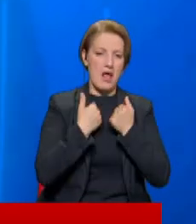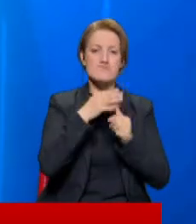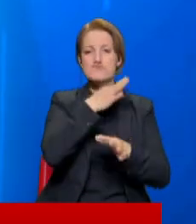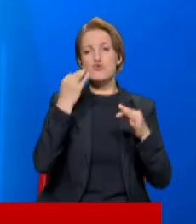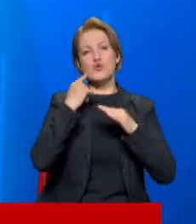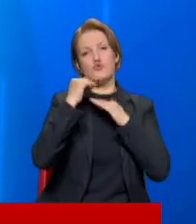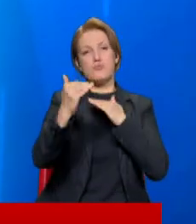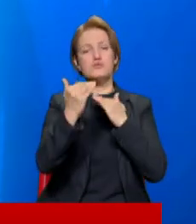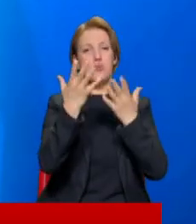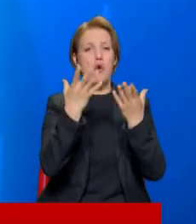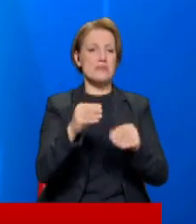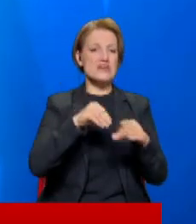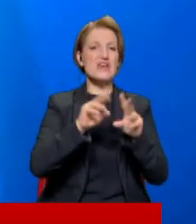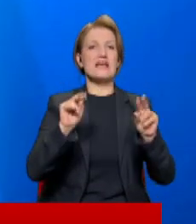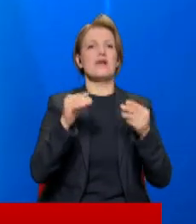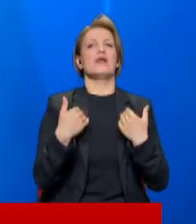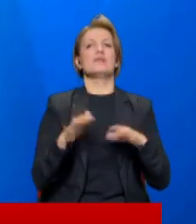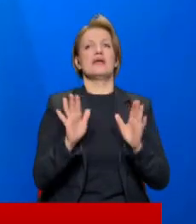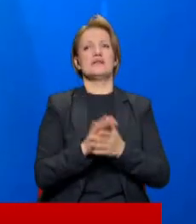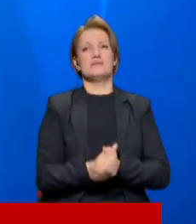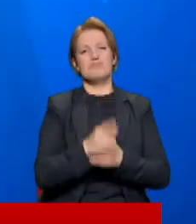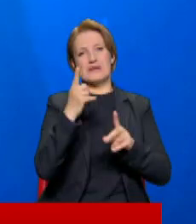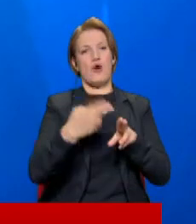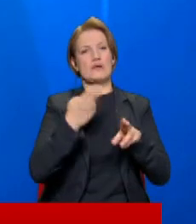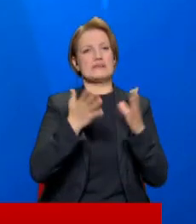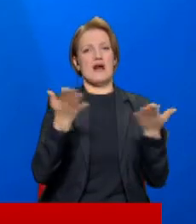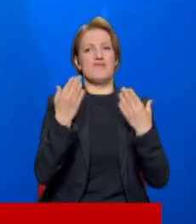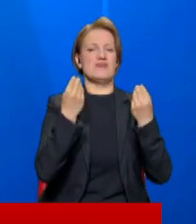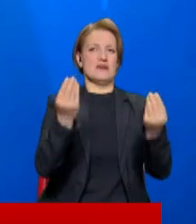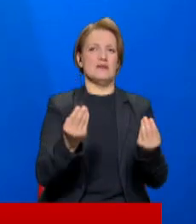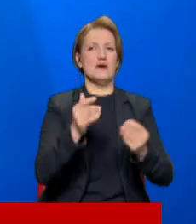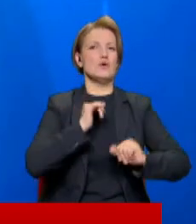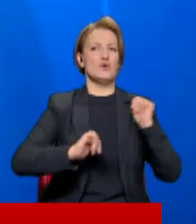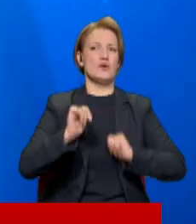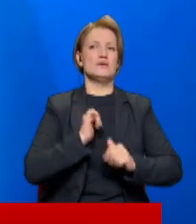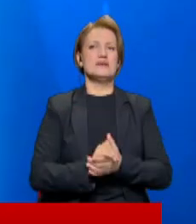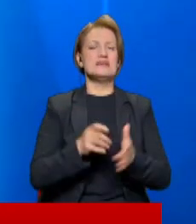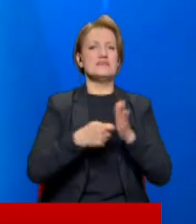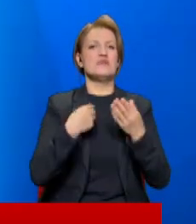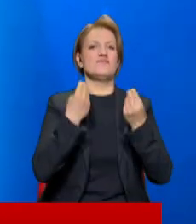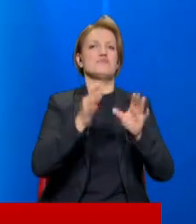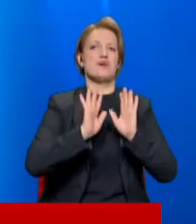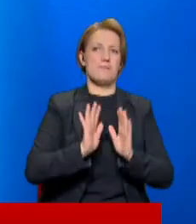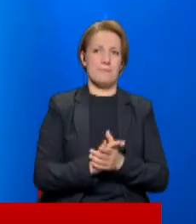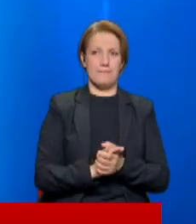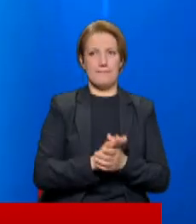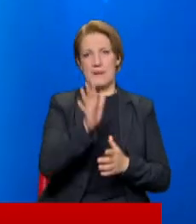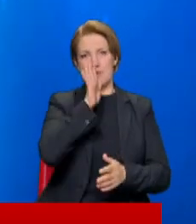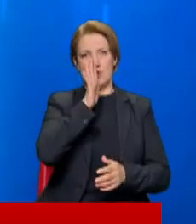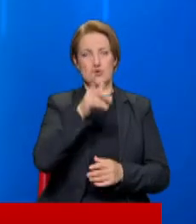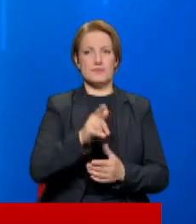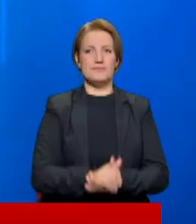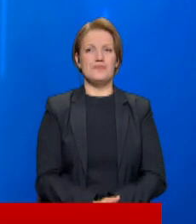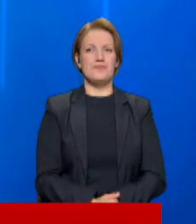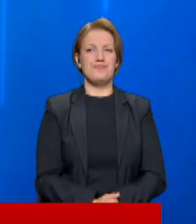yaratmak için yeterli değildir bunu içmiyorum bir de bir örnek daha vereyim çok hızlıca üniversite ismini vermeyeceğim mesela biliyorsunuz şeyde